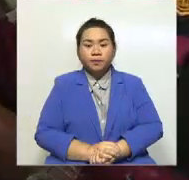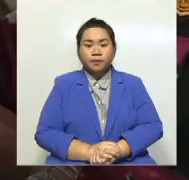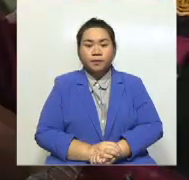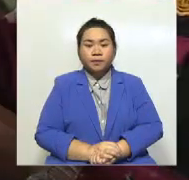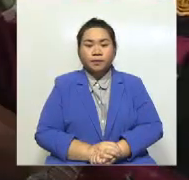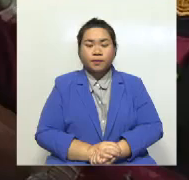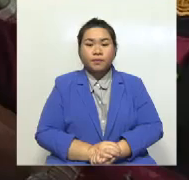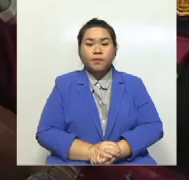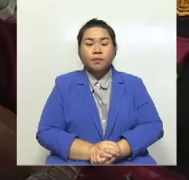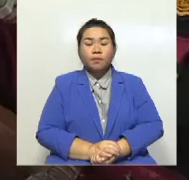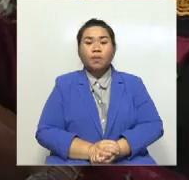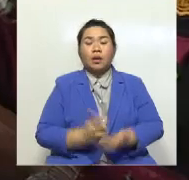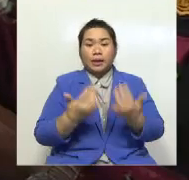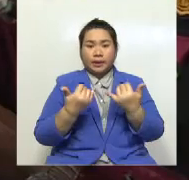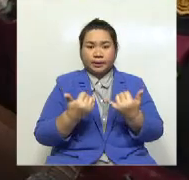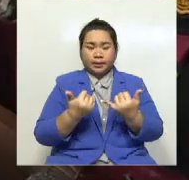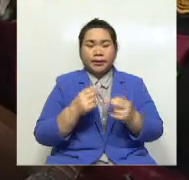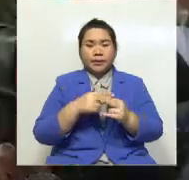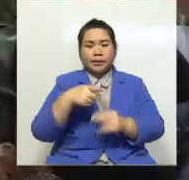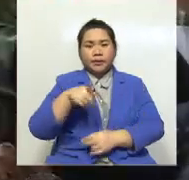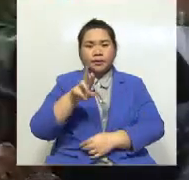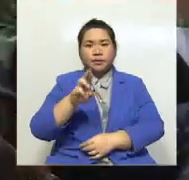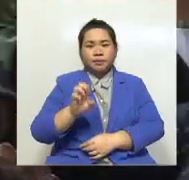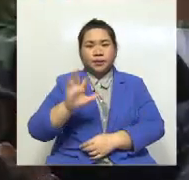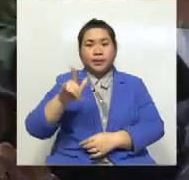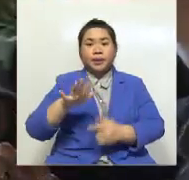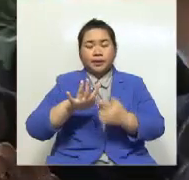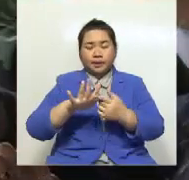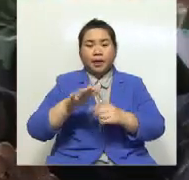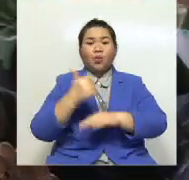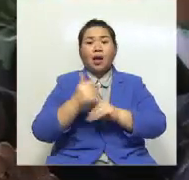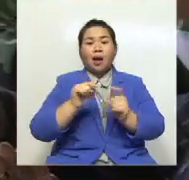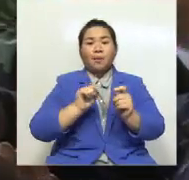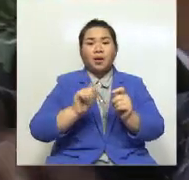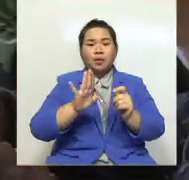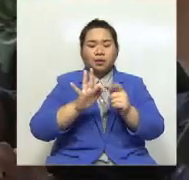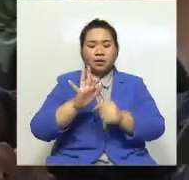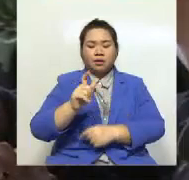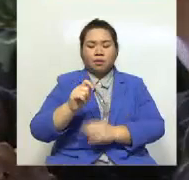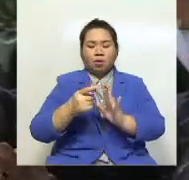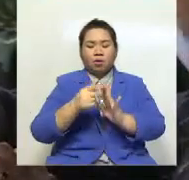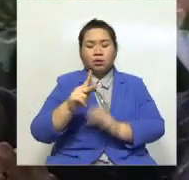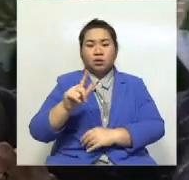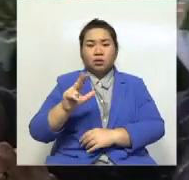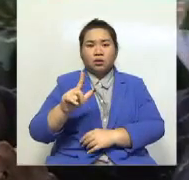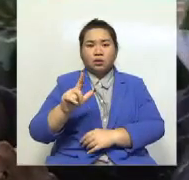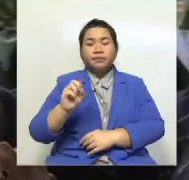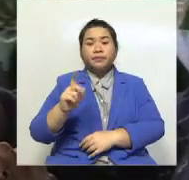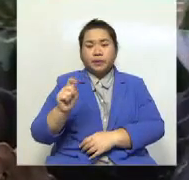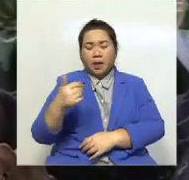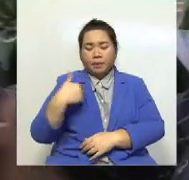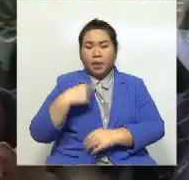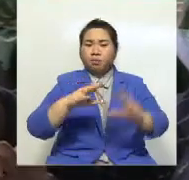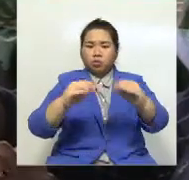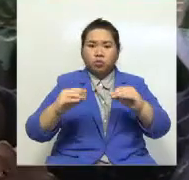วันนี้นะคะทางนายปรีชาสมชัยในอำเภอบ่อเกลือก็ได้มีการประชุมร่วมกับส่วนราชการต่างๆทั้งชาวบ้านเองทั้งกร